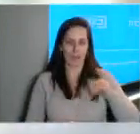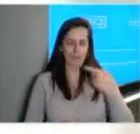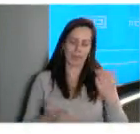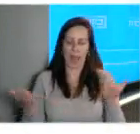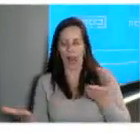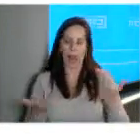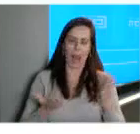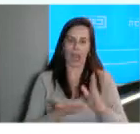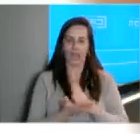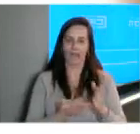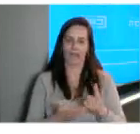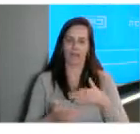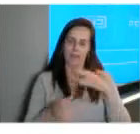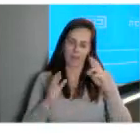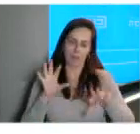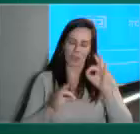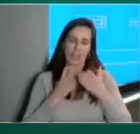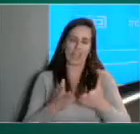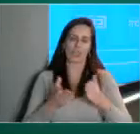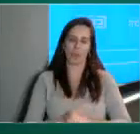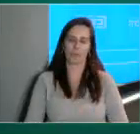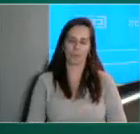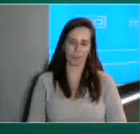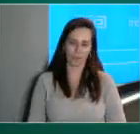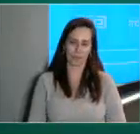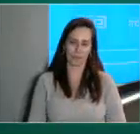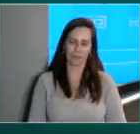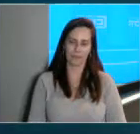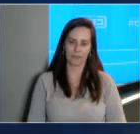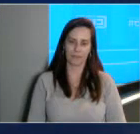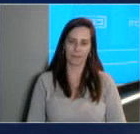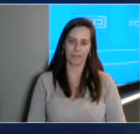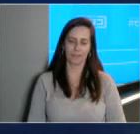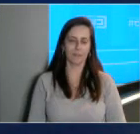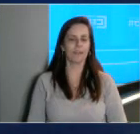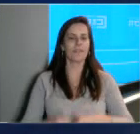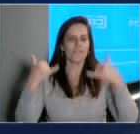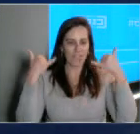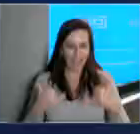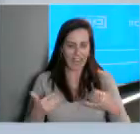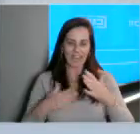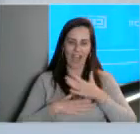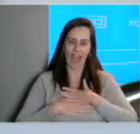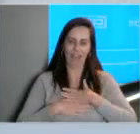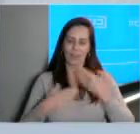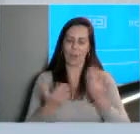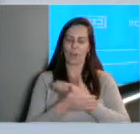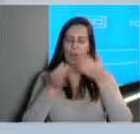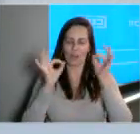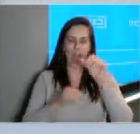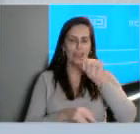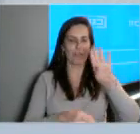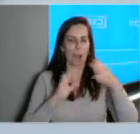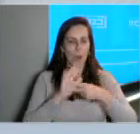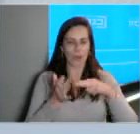להחליט. אני חושב שהבחירה שלי תעצור. וכעת אנחנו במהדורה מיוחדת של א'